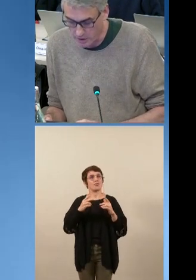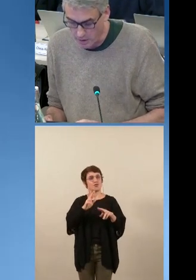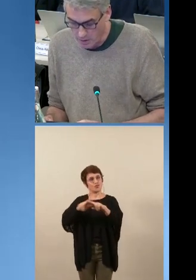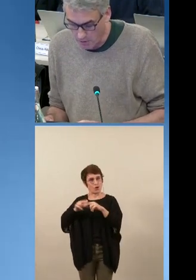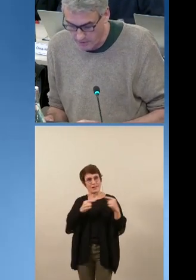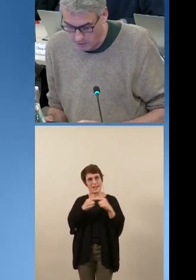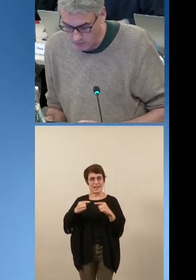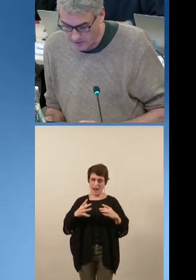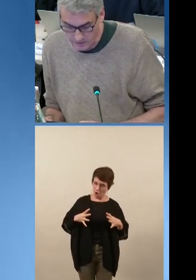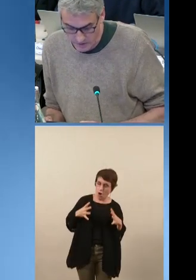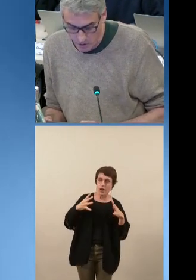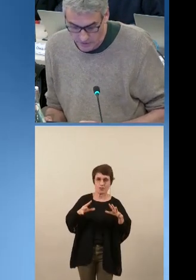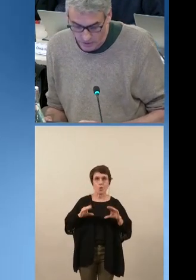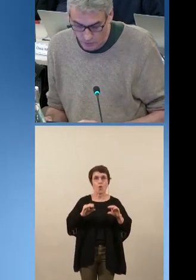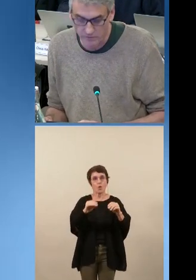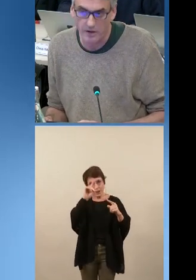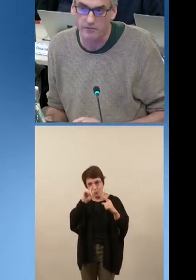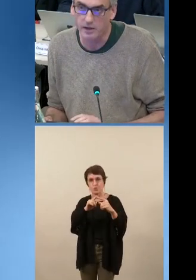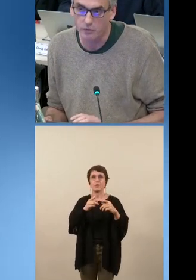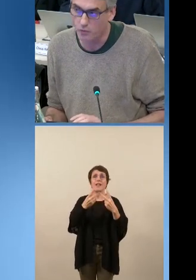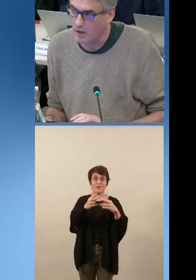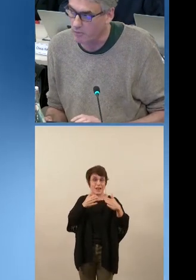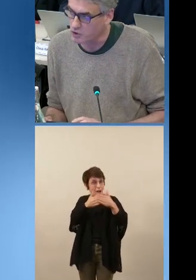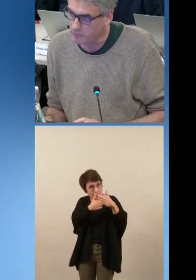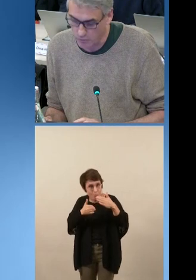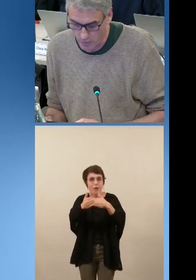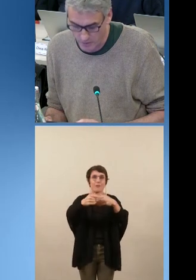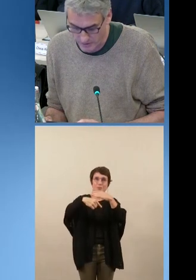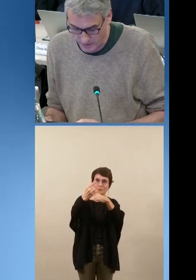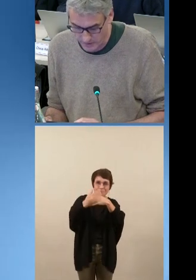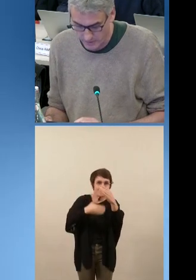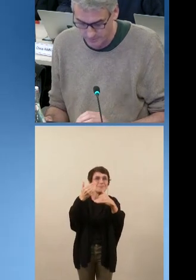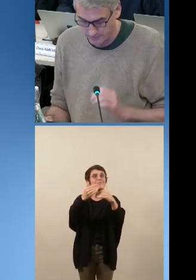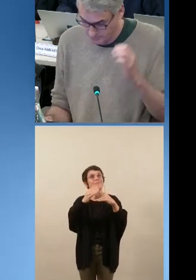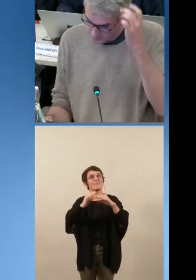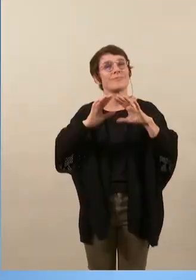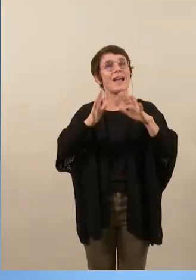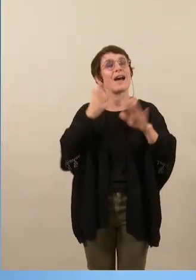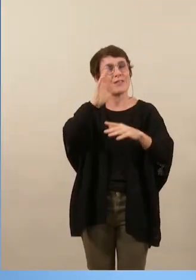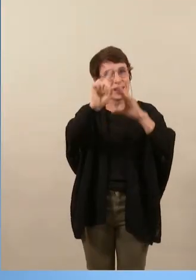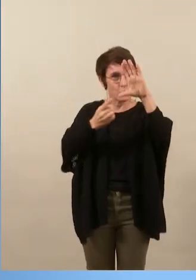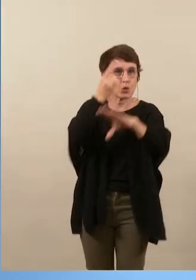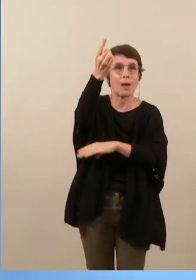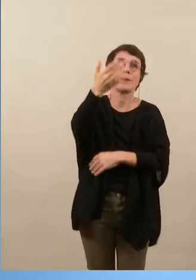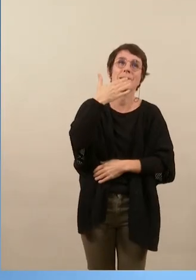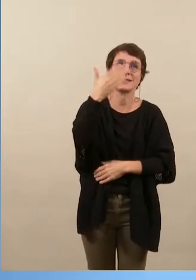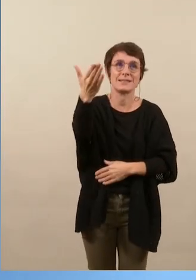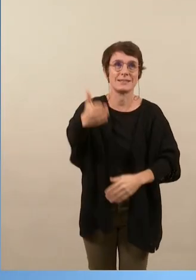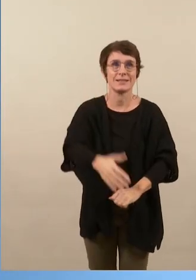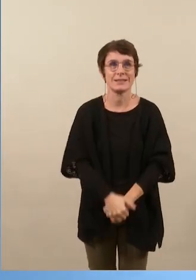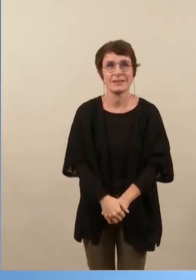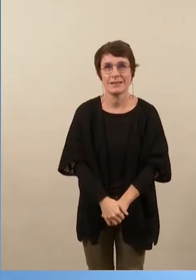concret envers une ville résiliante et tourner vers un avenir durable je vous remercie merci